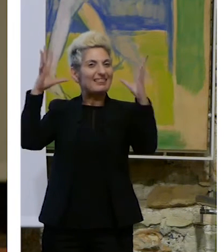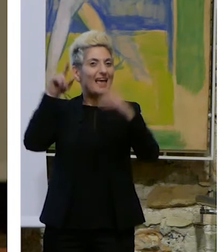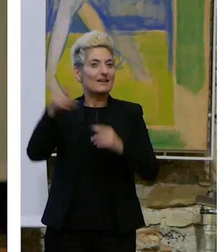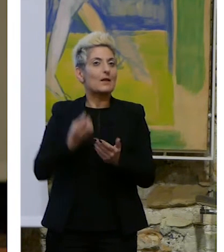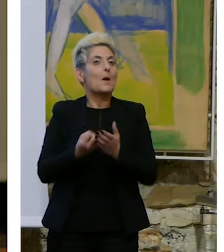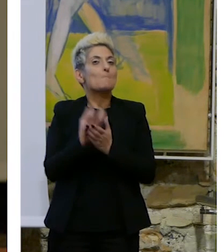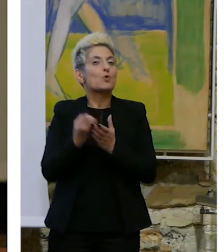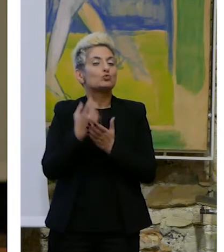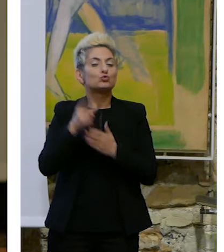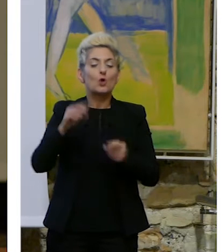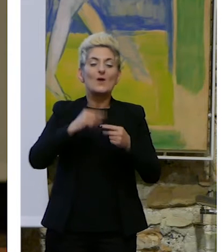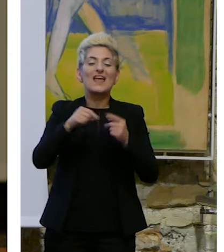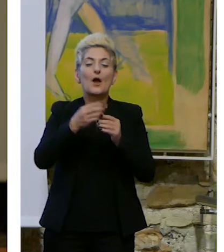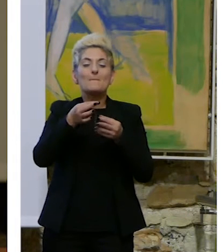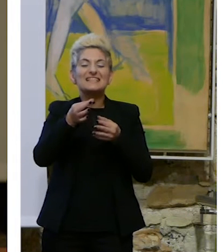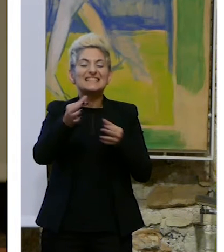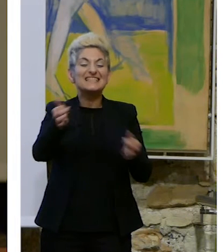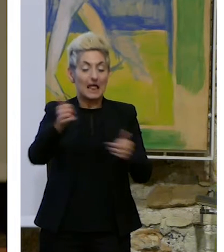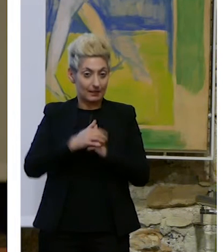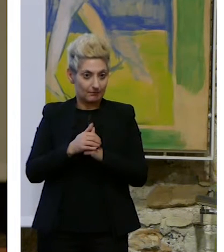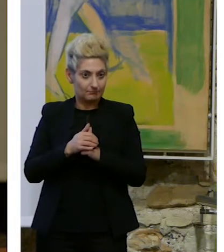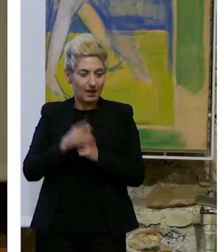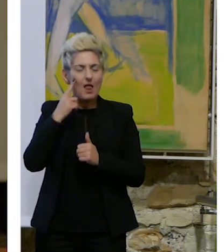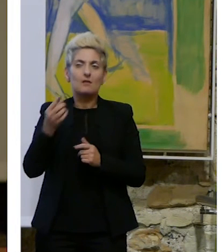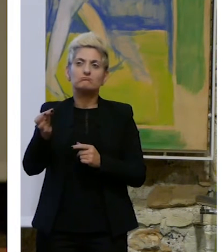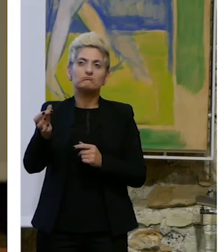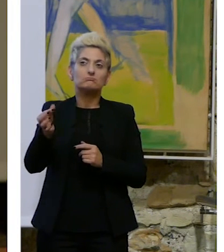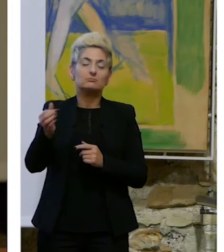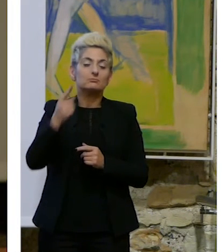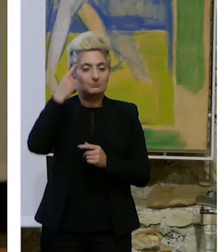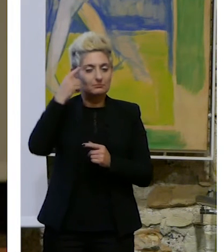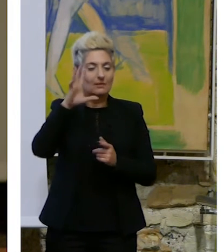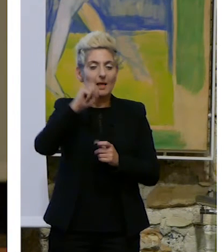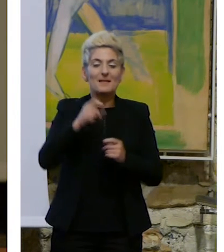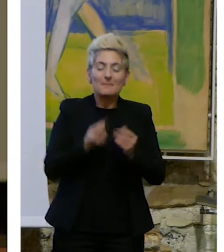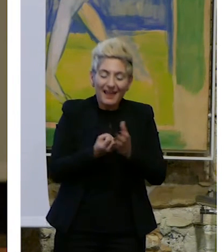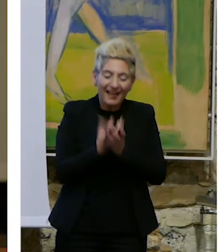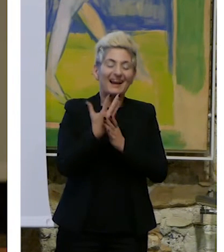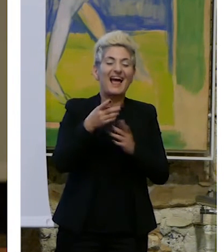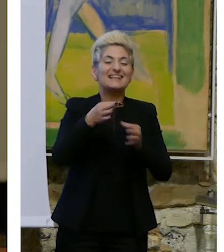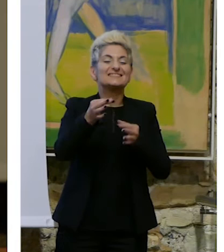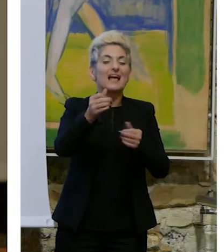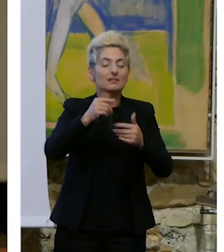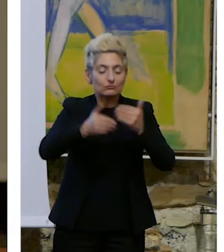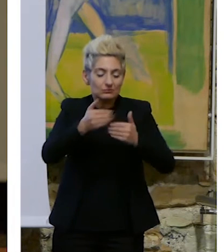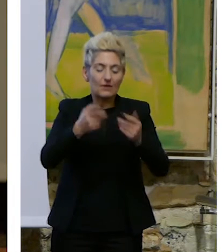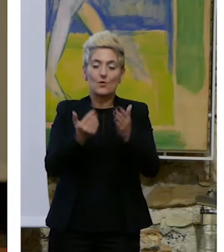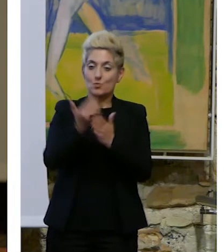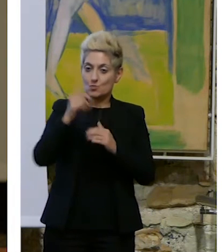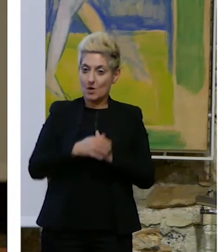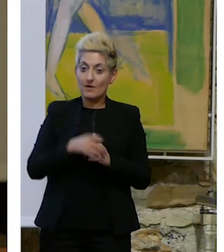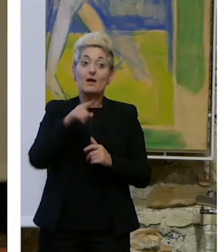delle sete. Questo fenomeno è un po' ciò che ritroviamo qua nel museo, cioè è quello che